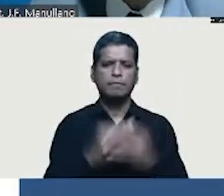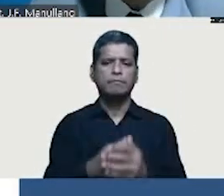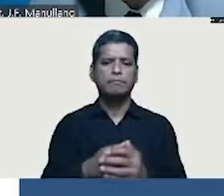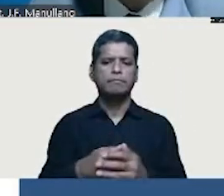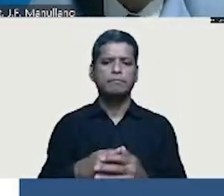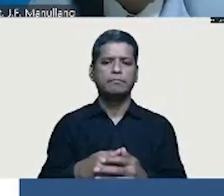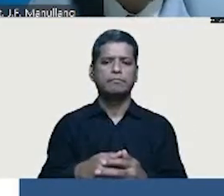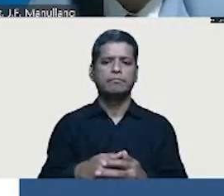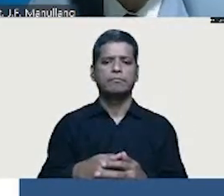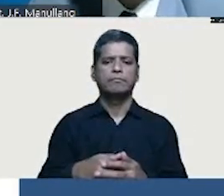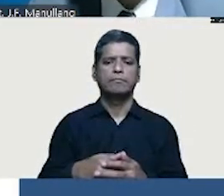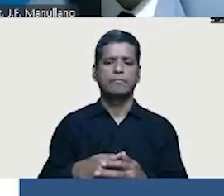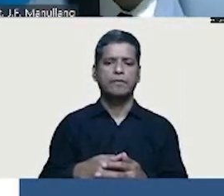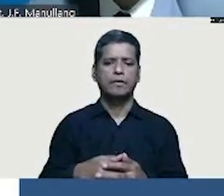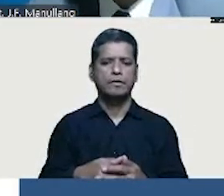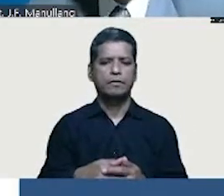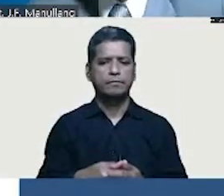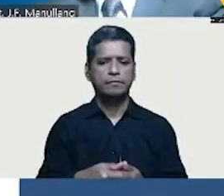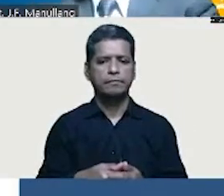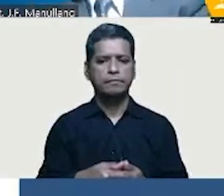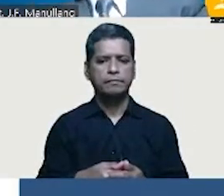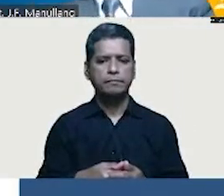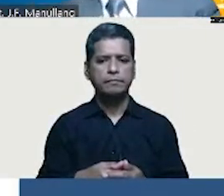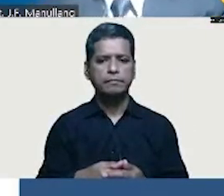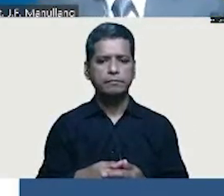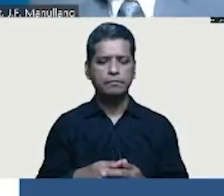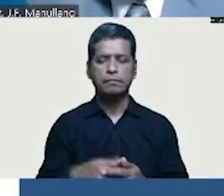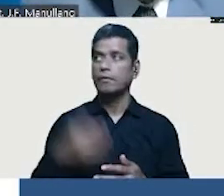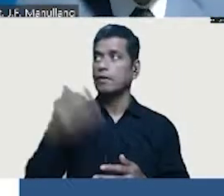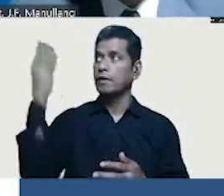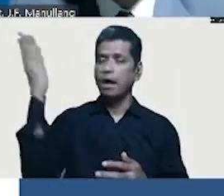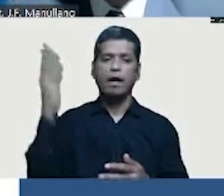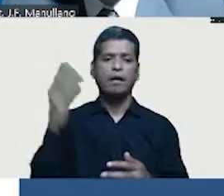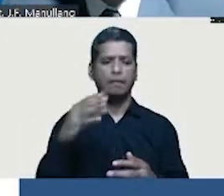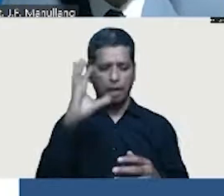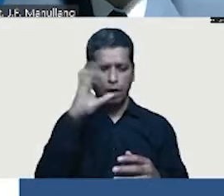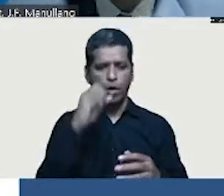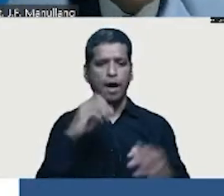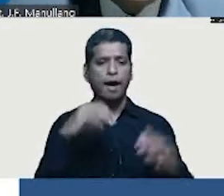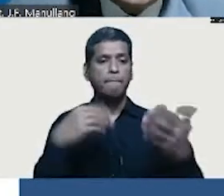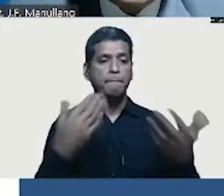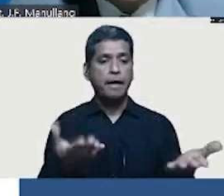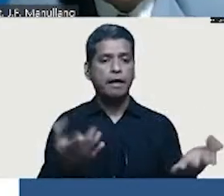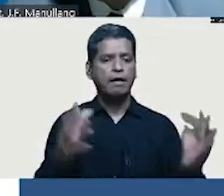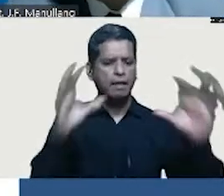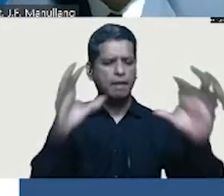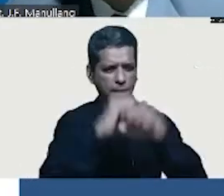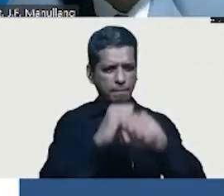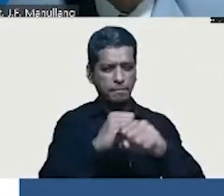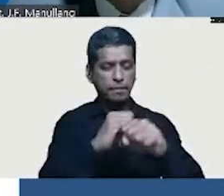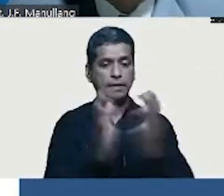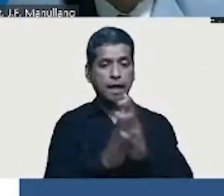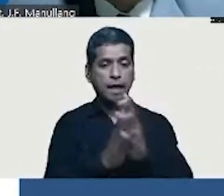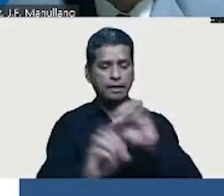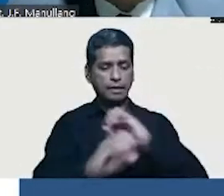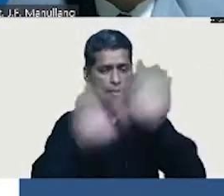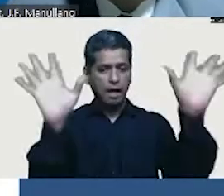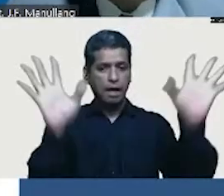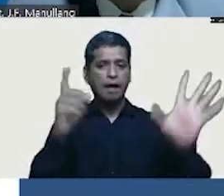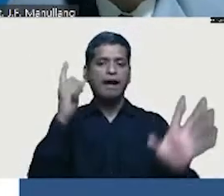yang ada di dalam gelap dan terang ada padanya luar biasa ya Tuhan kita ini